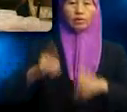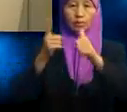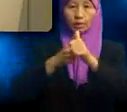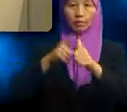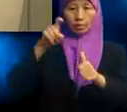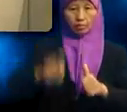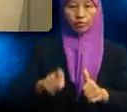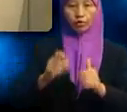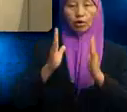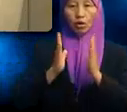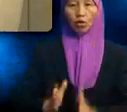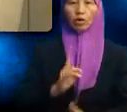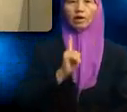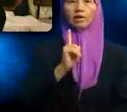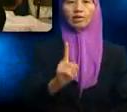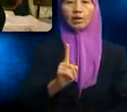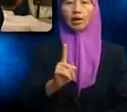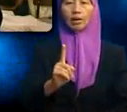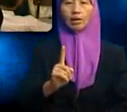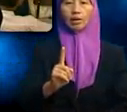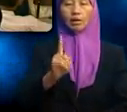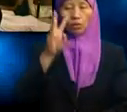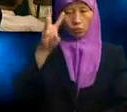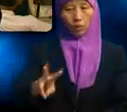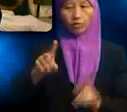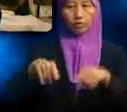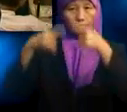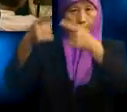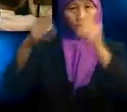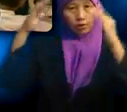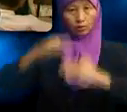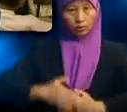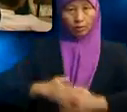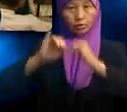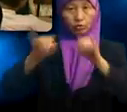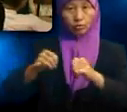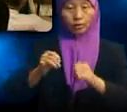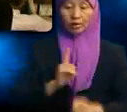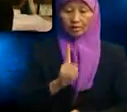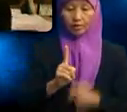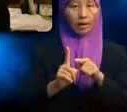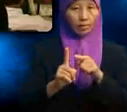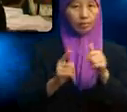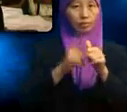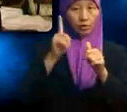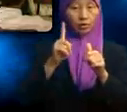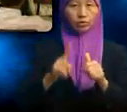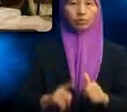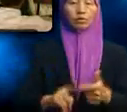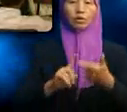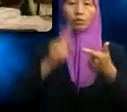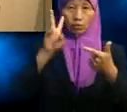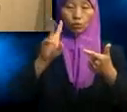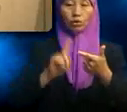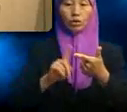Islam. Hanya orang-orang Islam sahaja yang diwajibkan untuk melakukan solat Jumaat. Syarat wajib yang